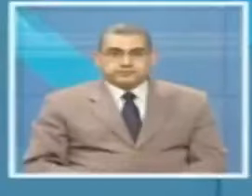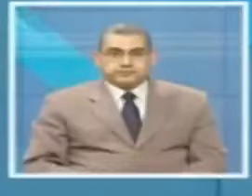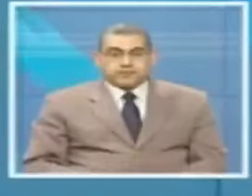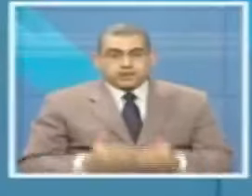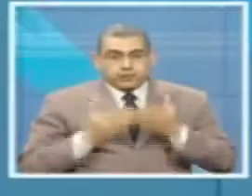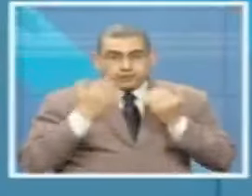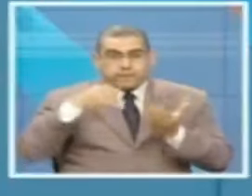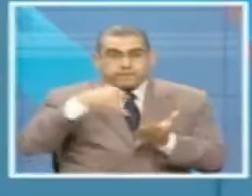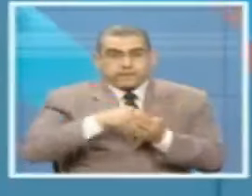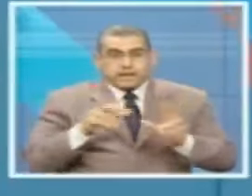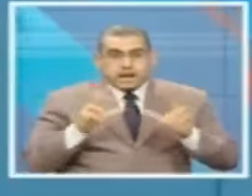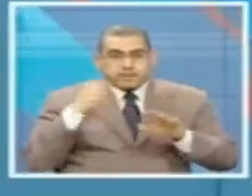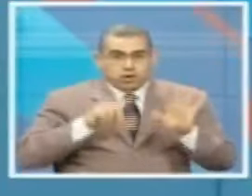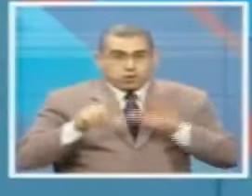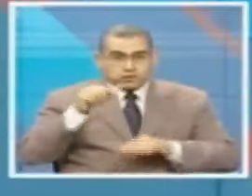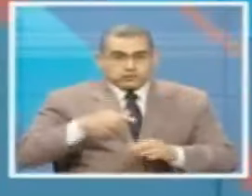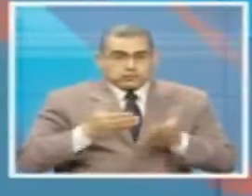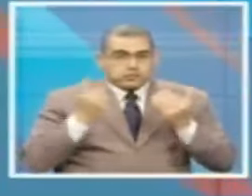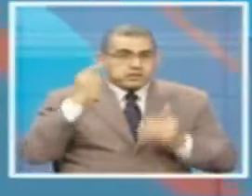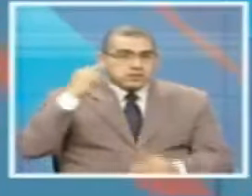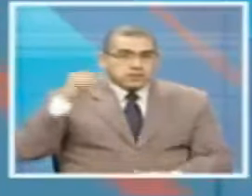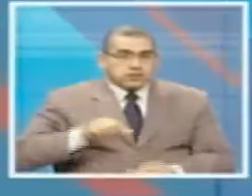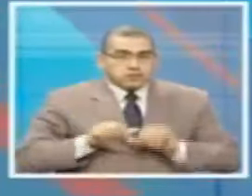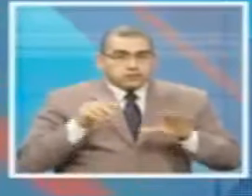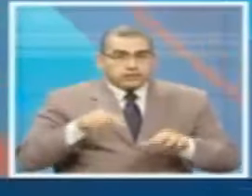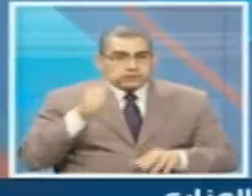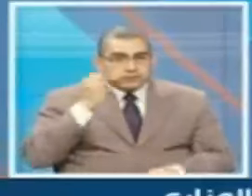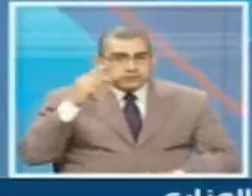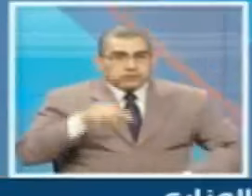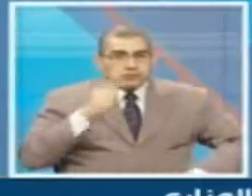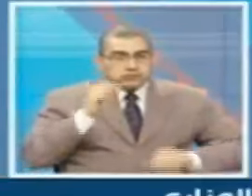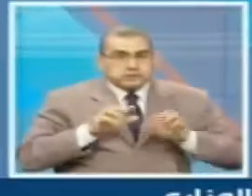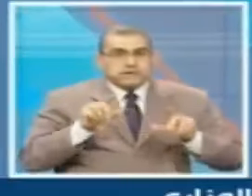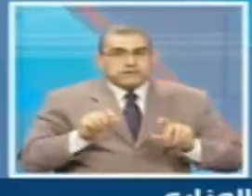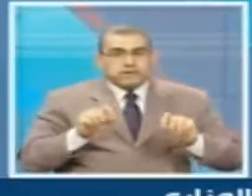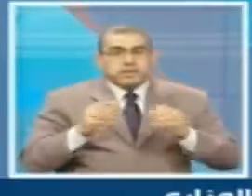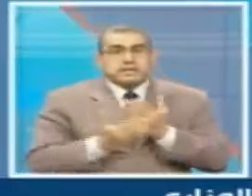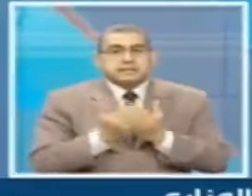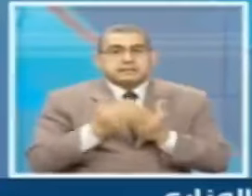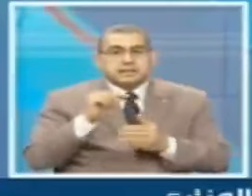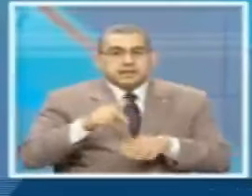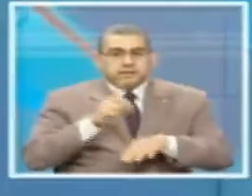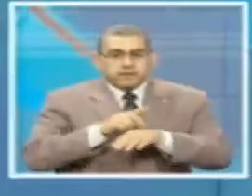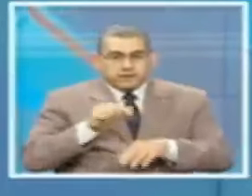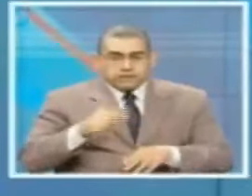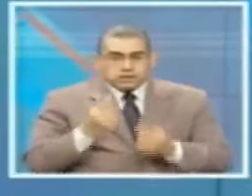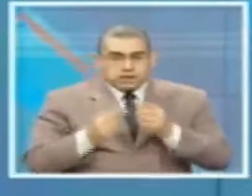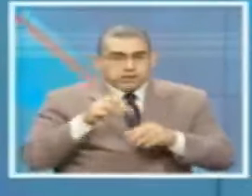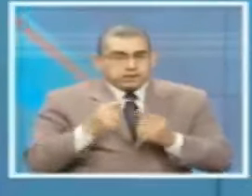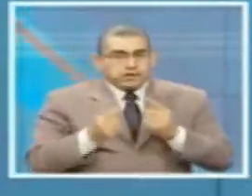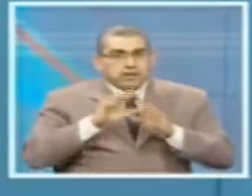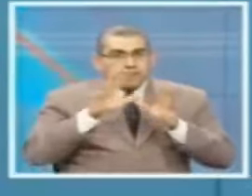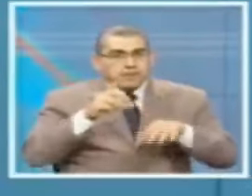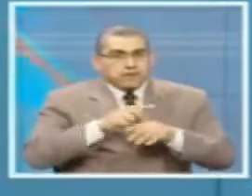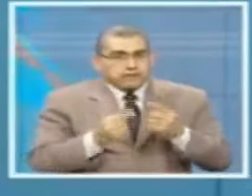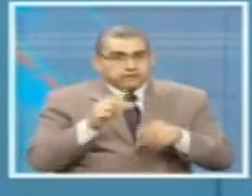نفى المركز الإعلامي لمجلس الوزراء صحة منتشرة من أنباء تزعم انتشار فيروس جديد يصيب الدواجن في المزارع